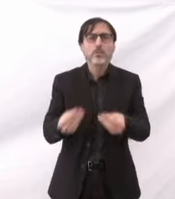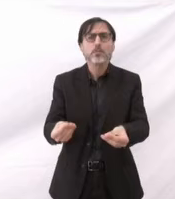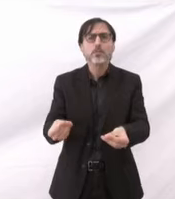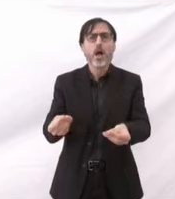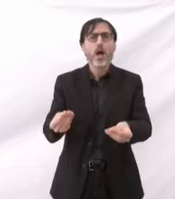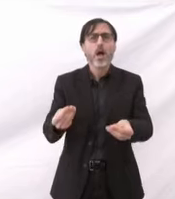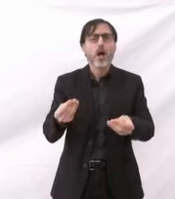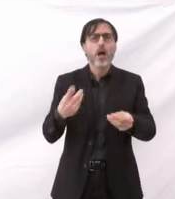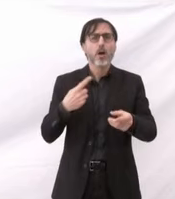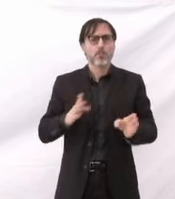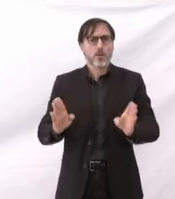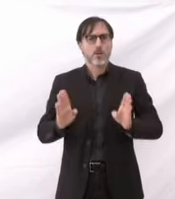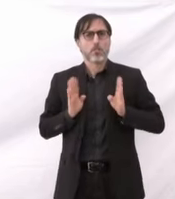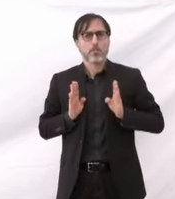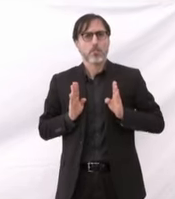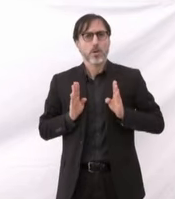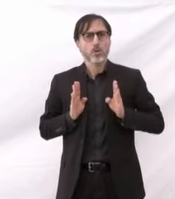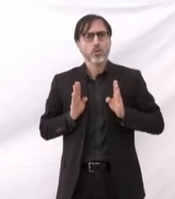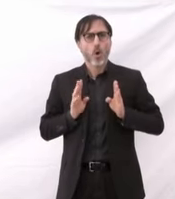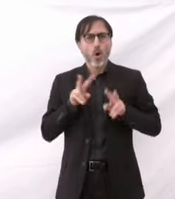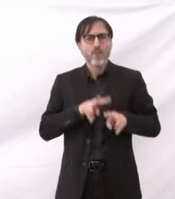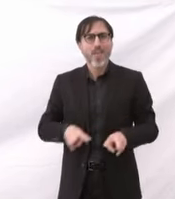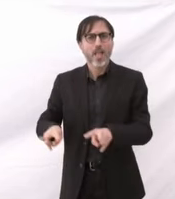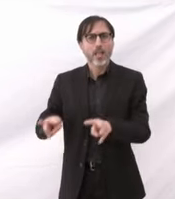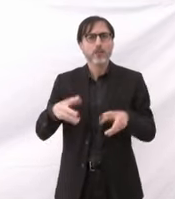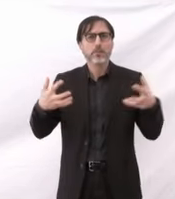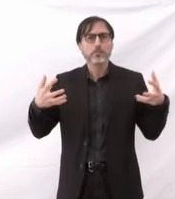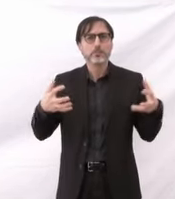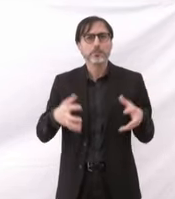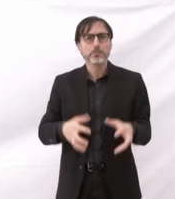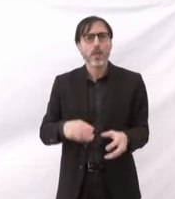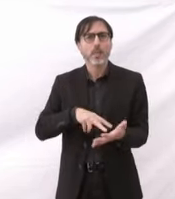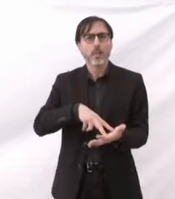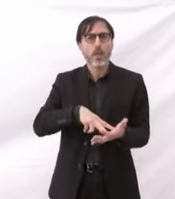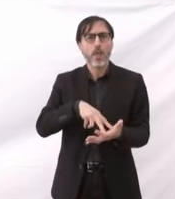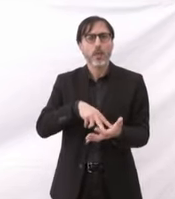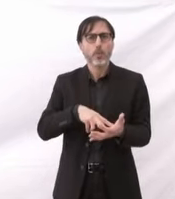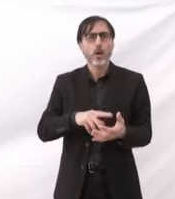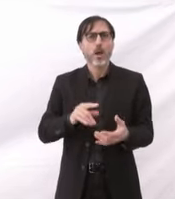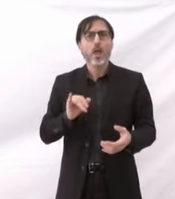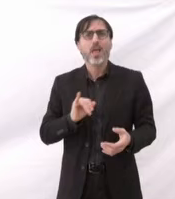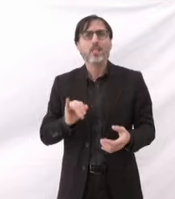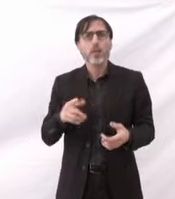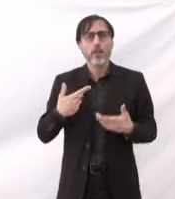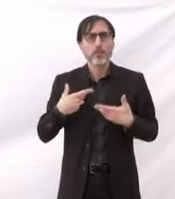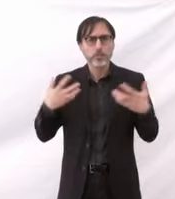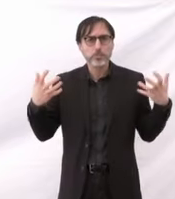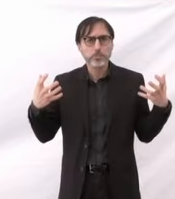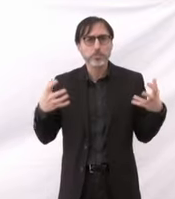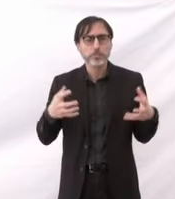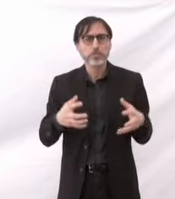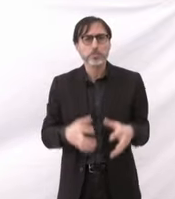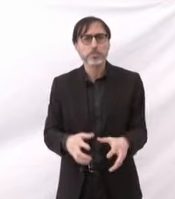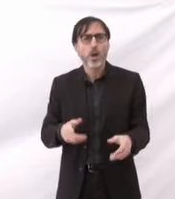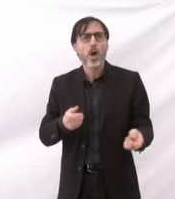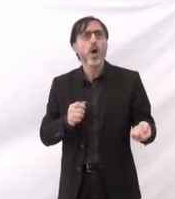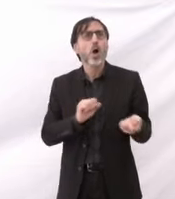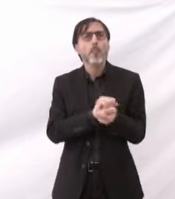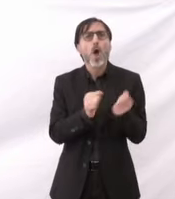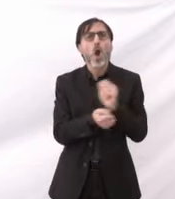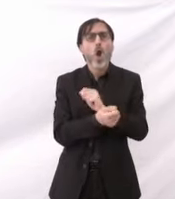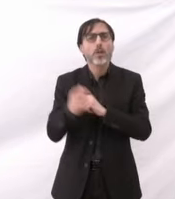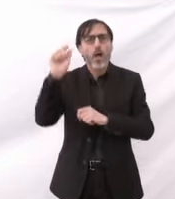i presidi di sorveglianza e di indipendenza che rendono più efficace la lotta alla